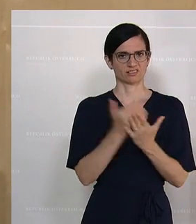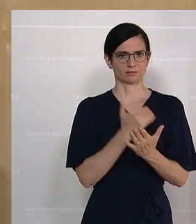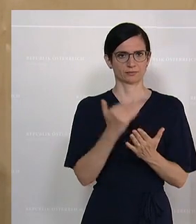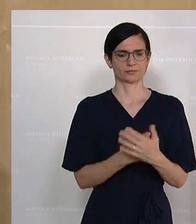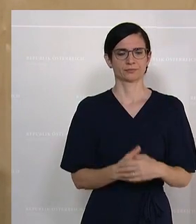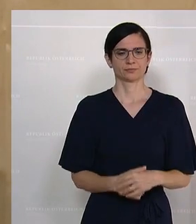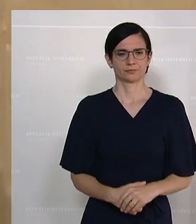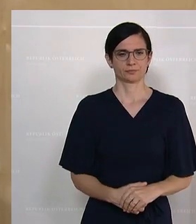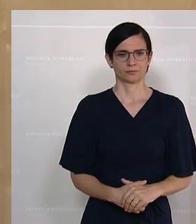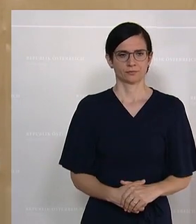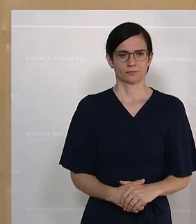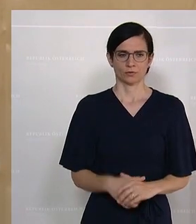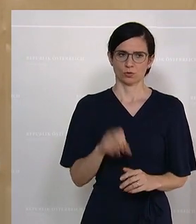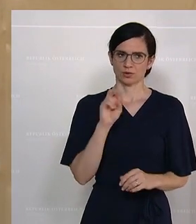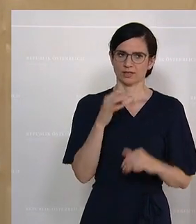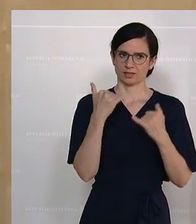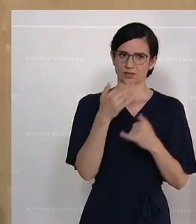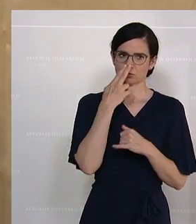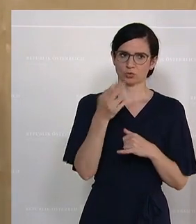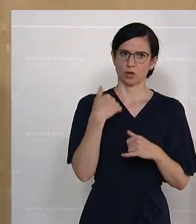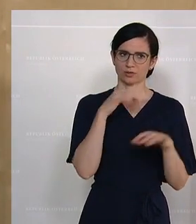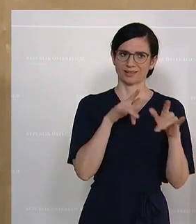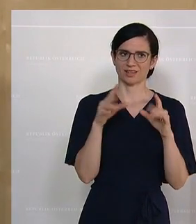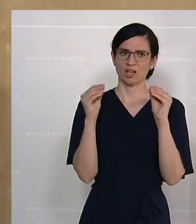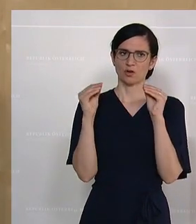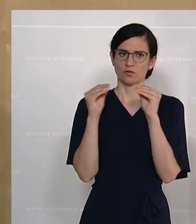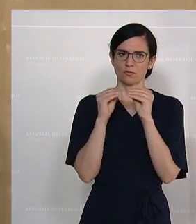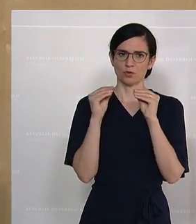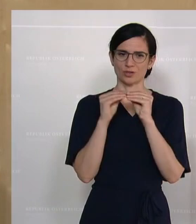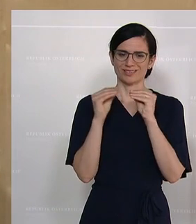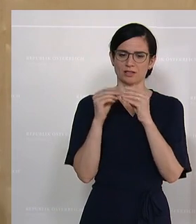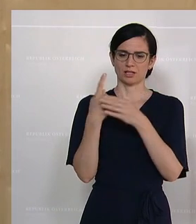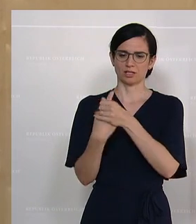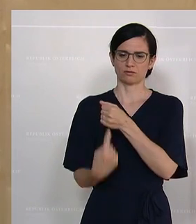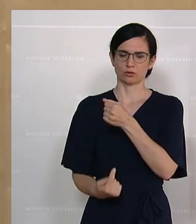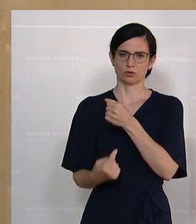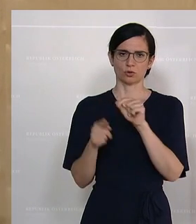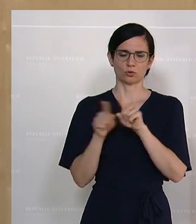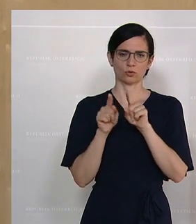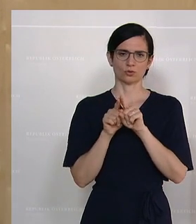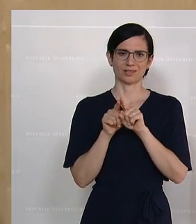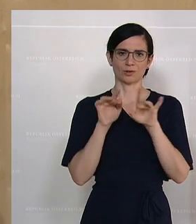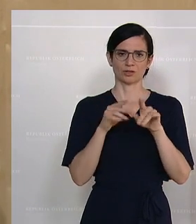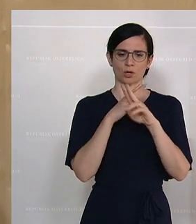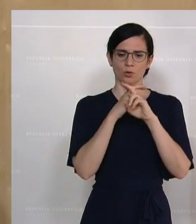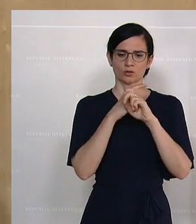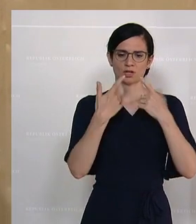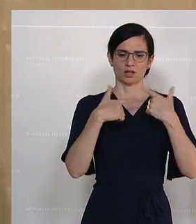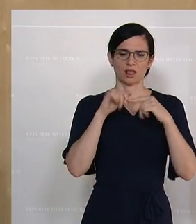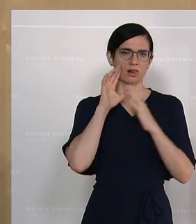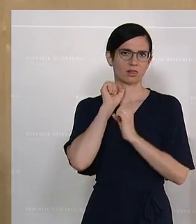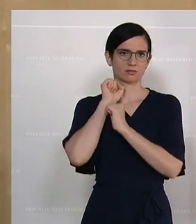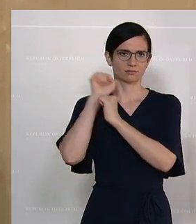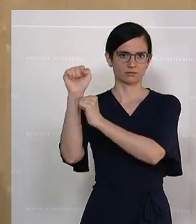aber kommen wir auf die ursachen auf diese fossil inflation und auf die abhängig machen dieses landes von einem